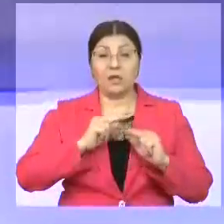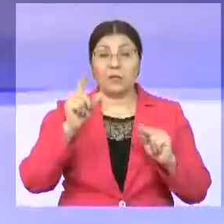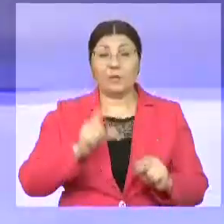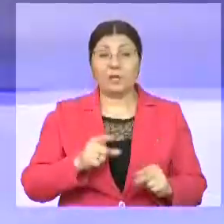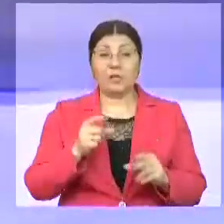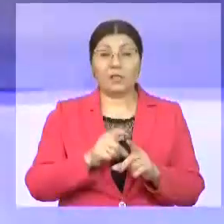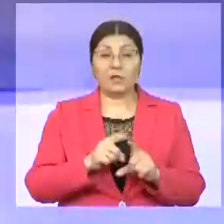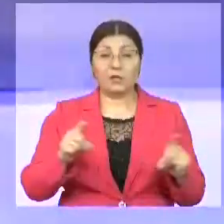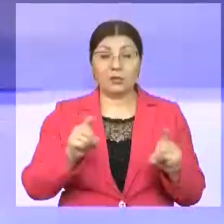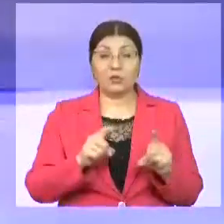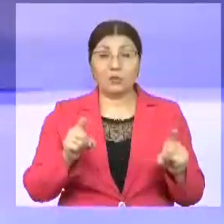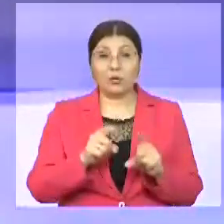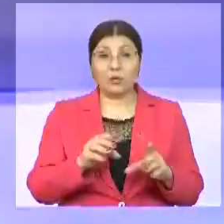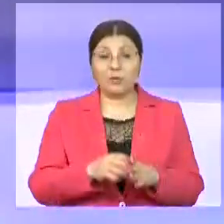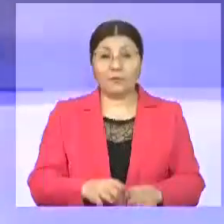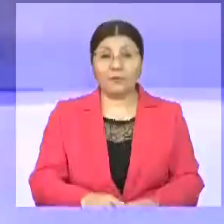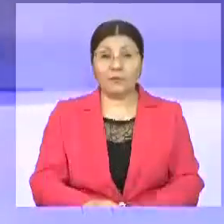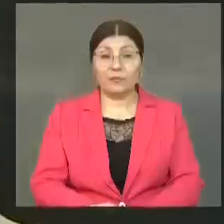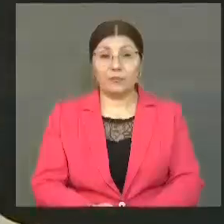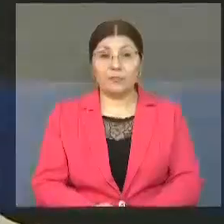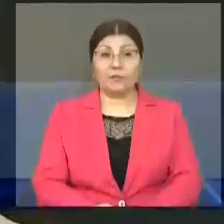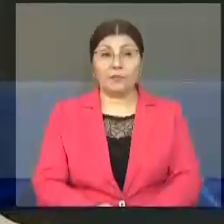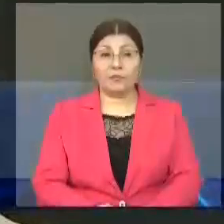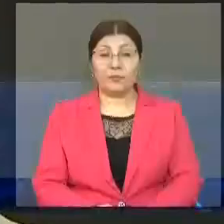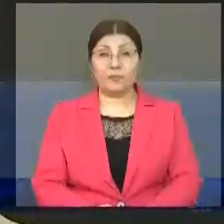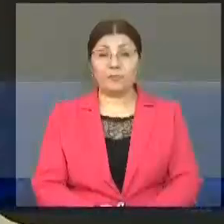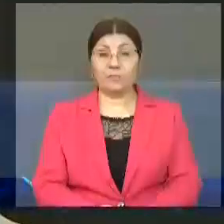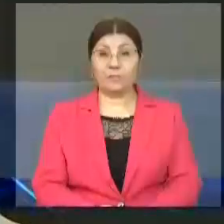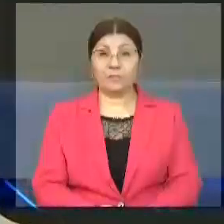школы одноименного заведения.